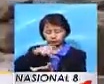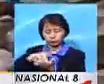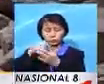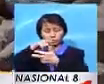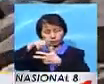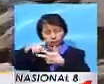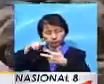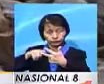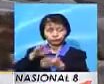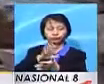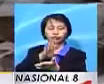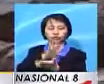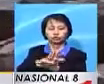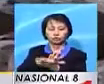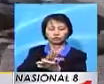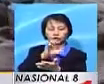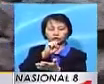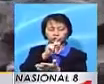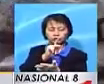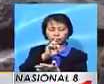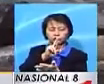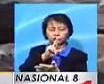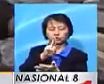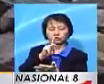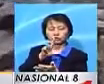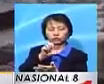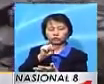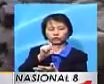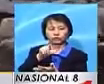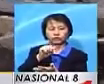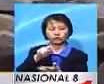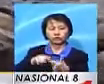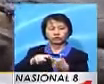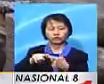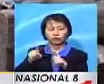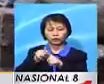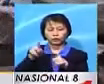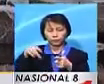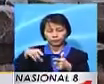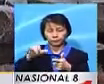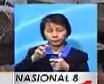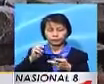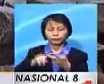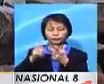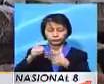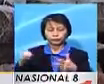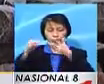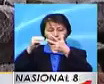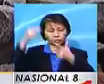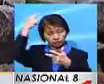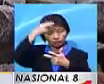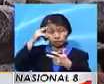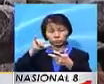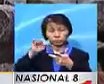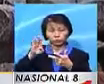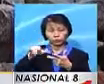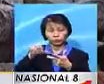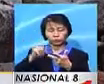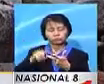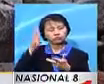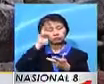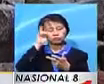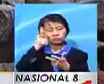pemindahan iaitu Sekolah Kebangsaan SK Seri Kuala, Dewan Kampung Paya dan Dewan Masjid Haji Yusuf Bukit Kecil